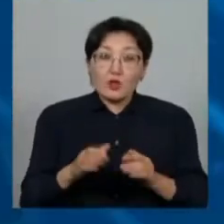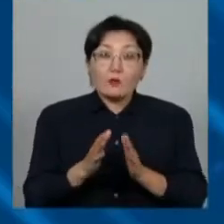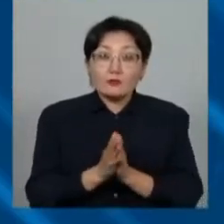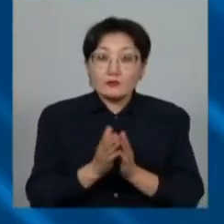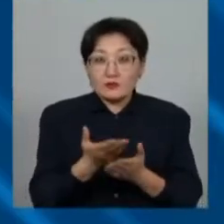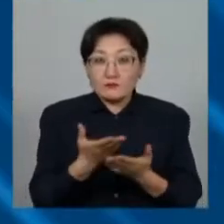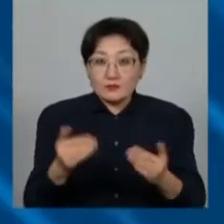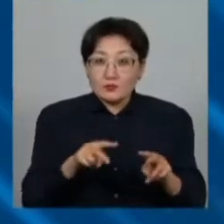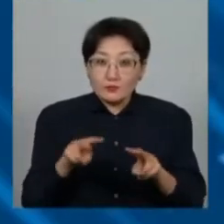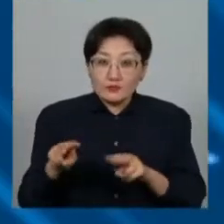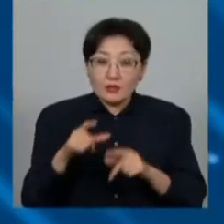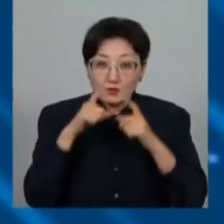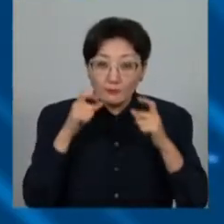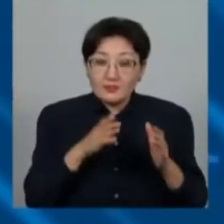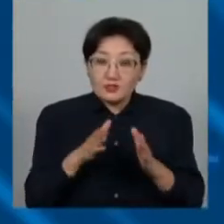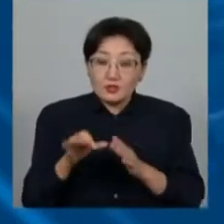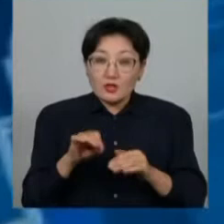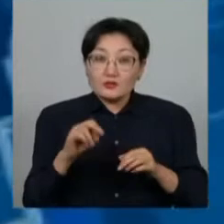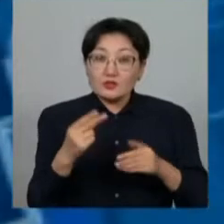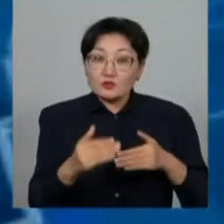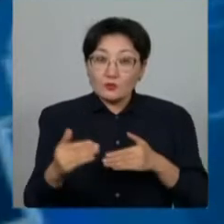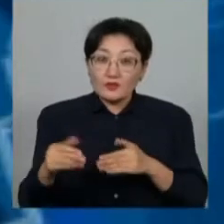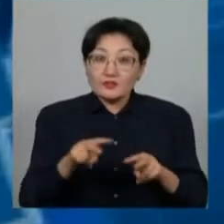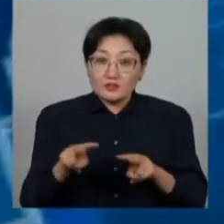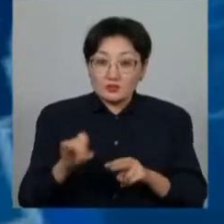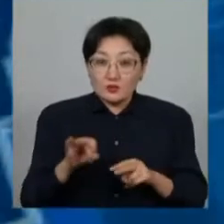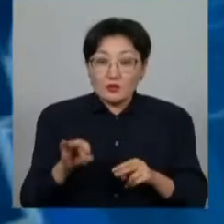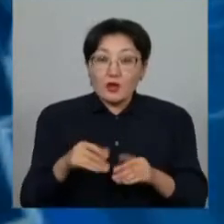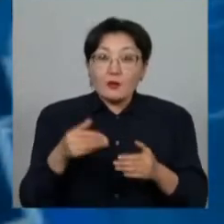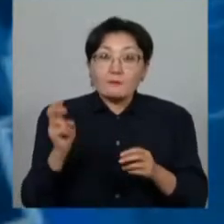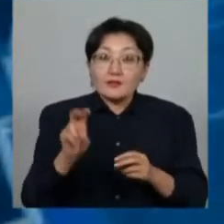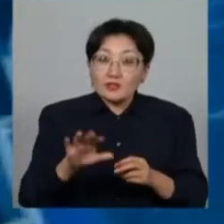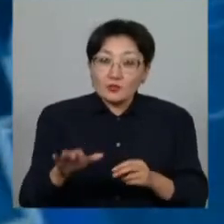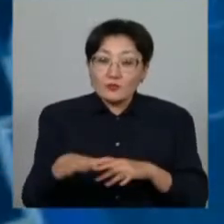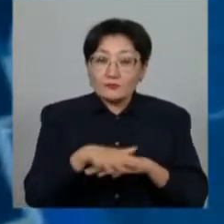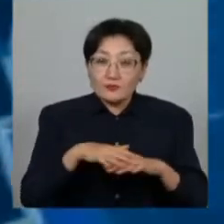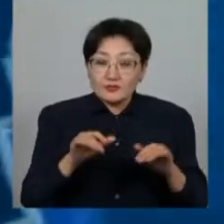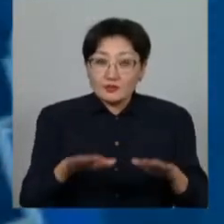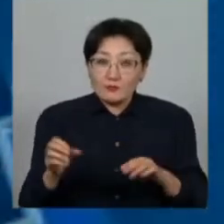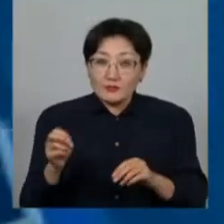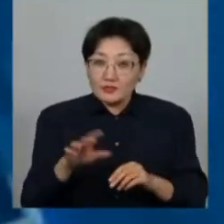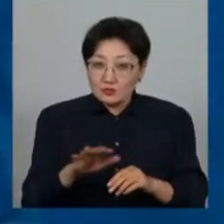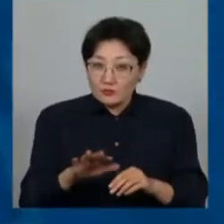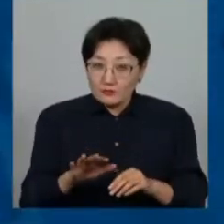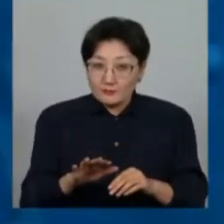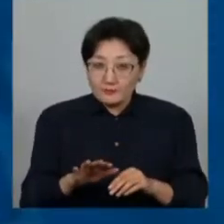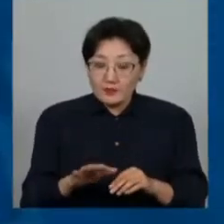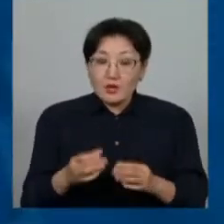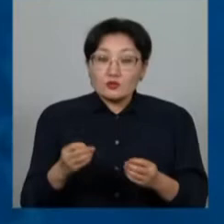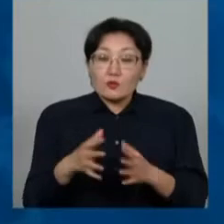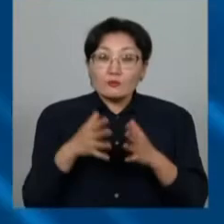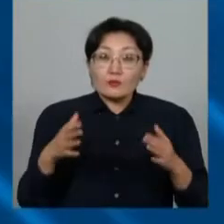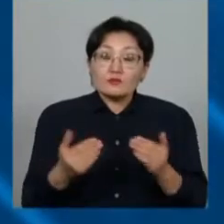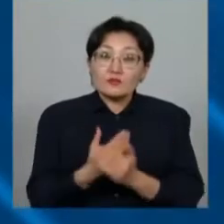Убедительно просим вас соблюдать масочный режим, социальное дистанцирование и воздержитесь от посещения мест массового скопления людей. Еще